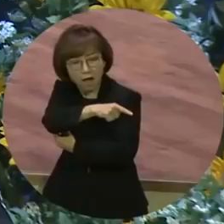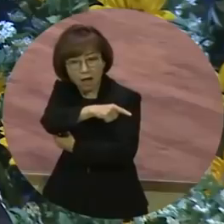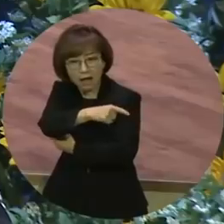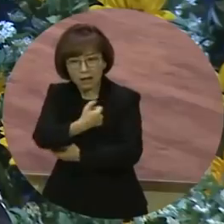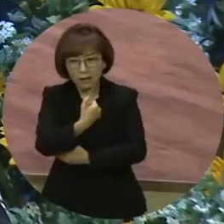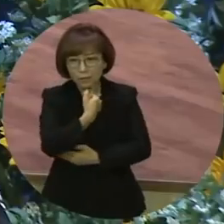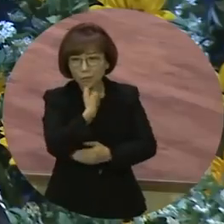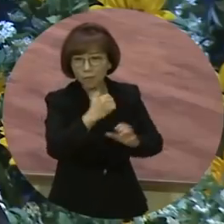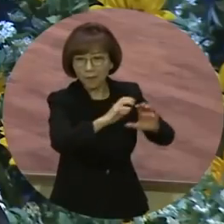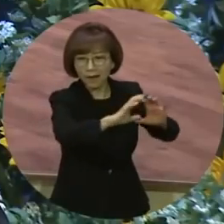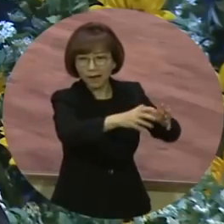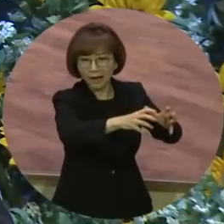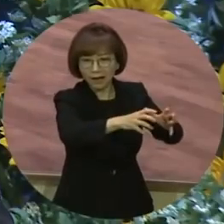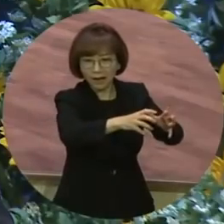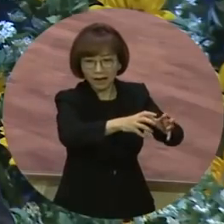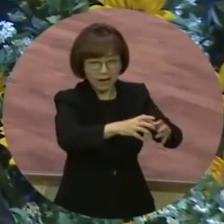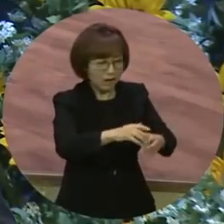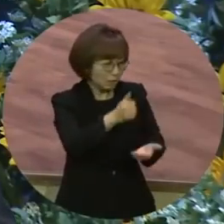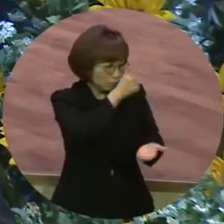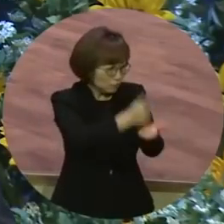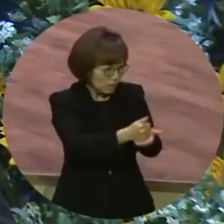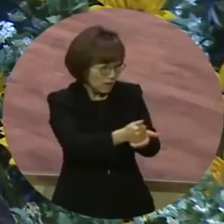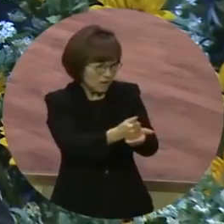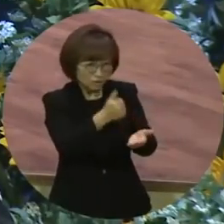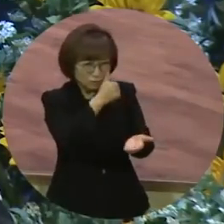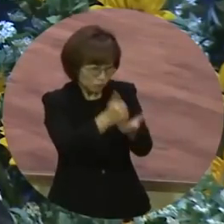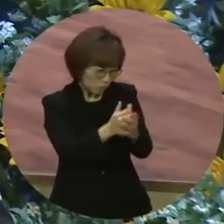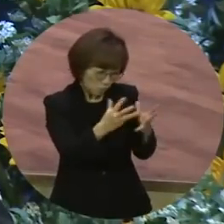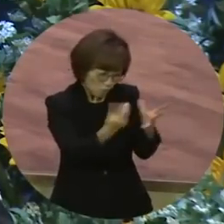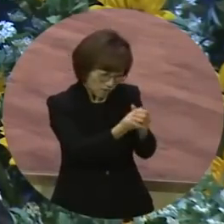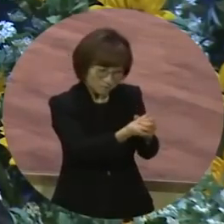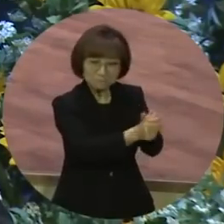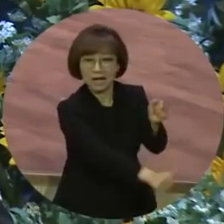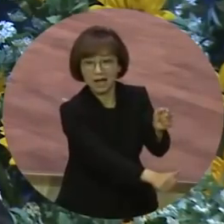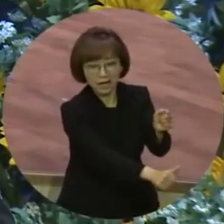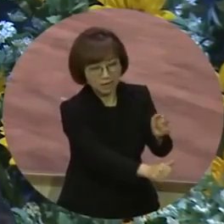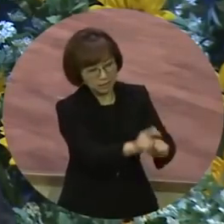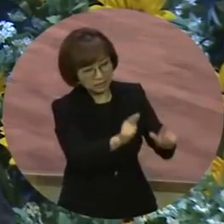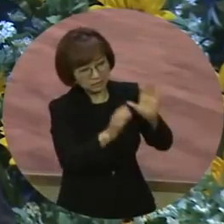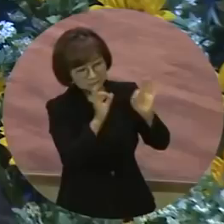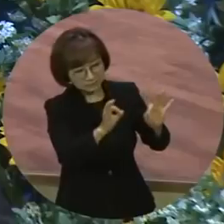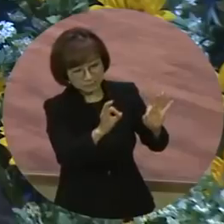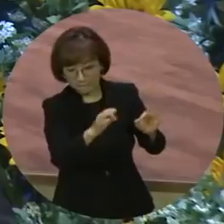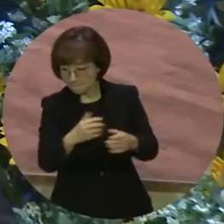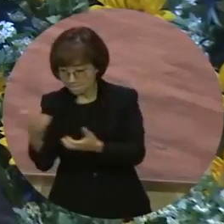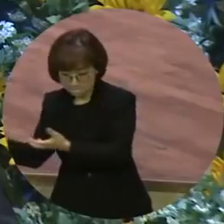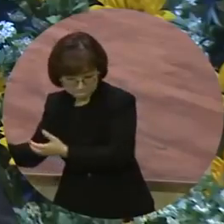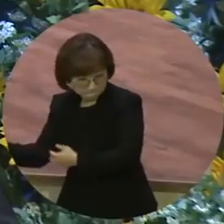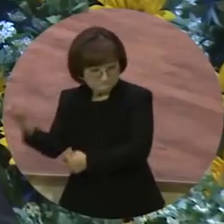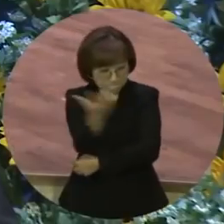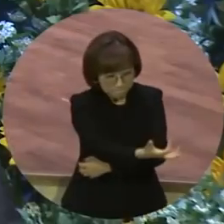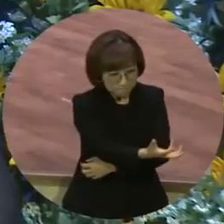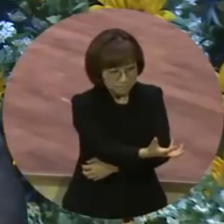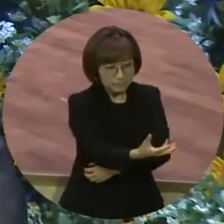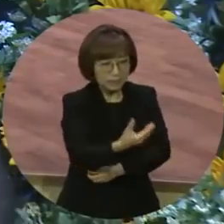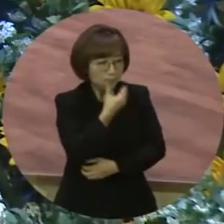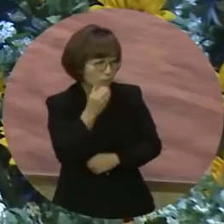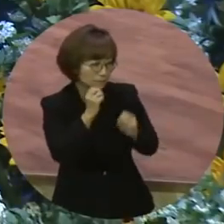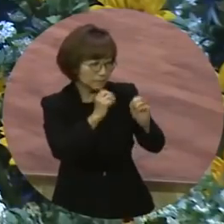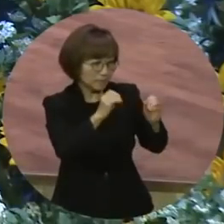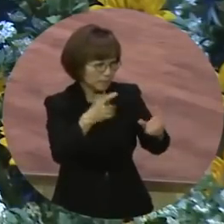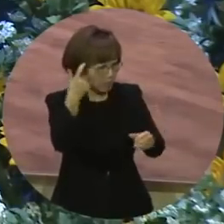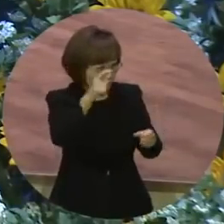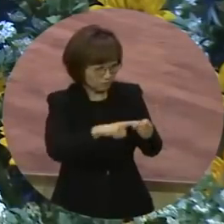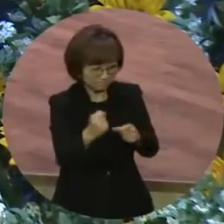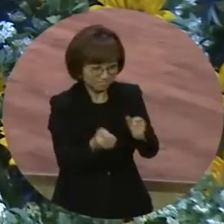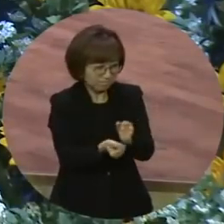있는 이 로마에 와서 복음 공동체를 이루어서 영적인 영향력을 그렇게